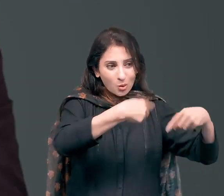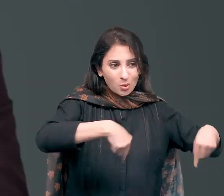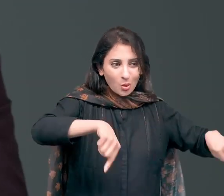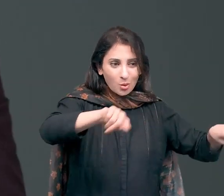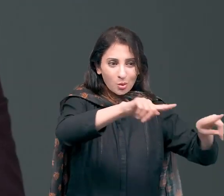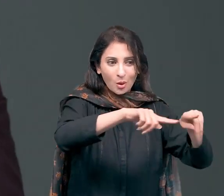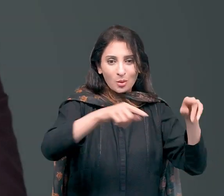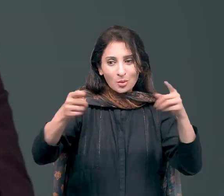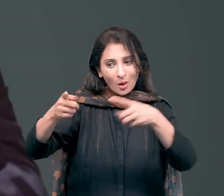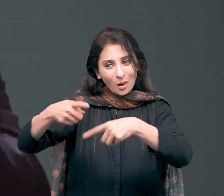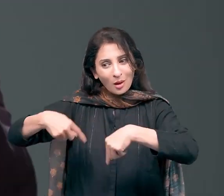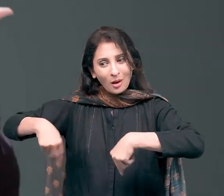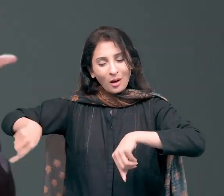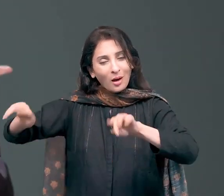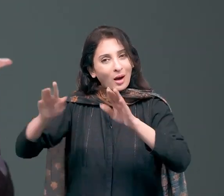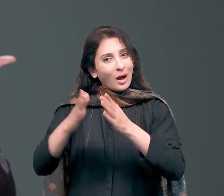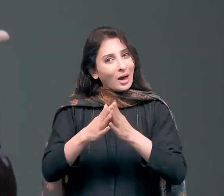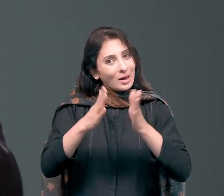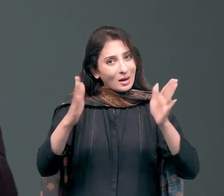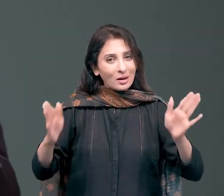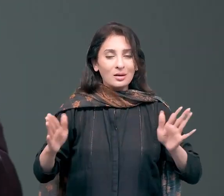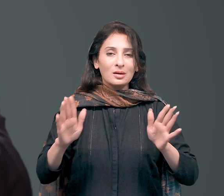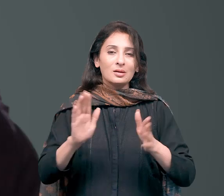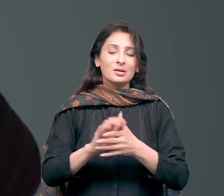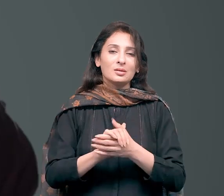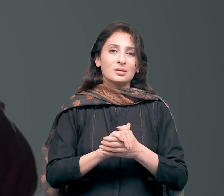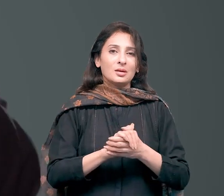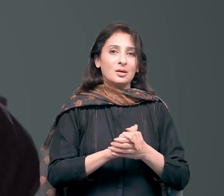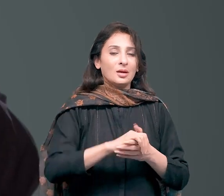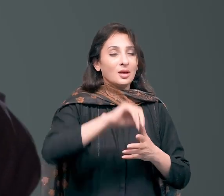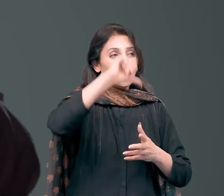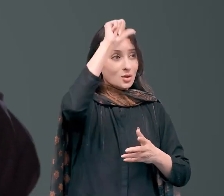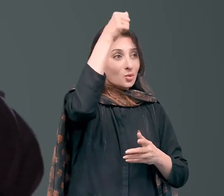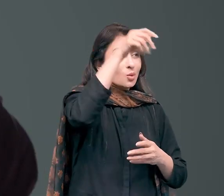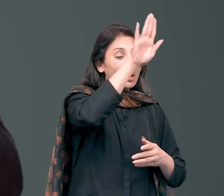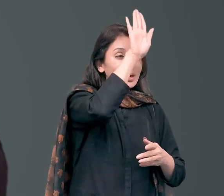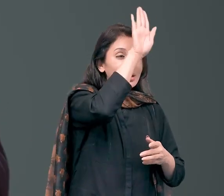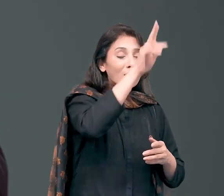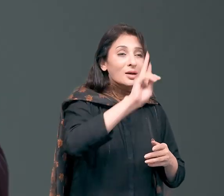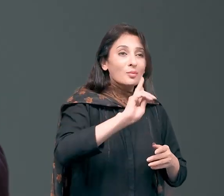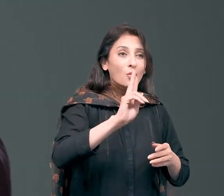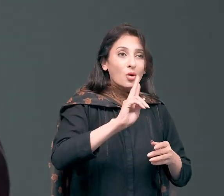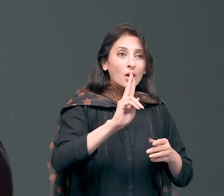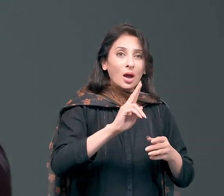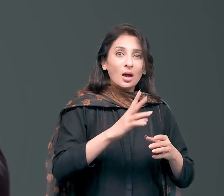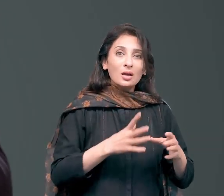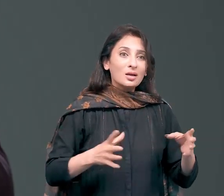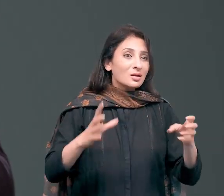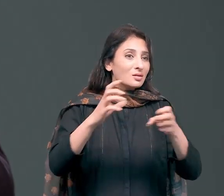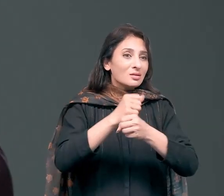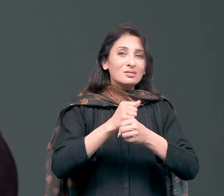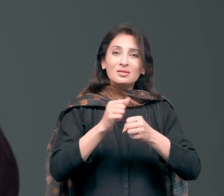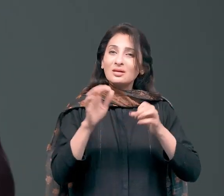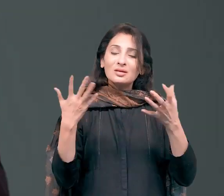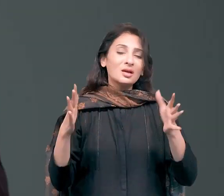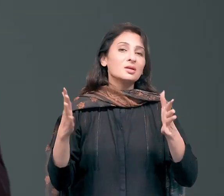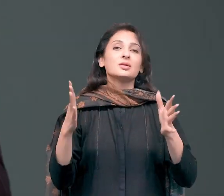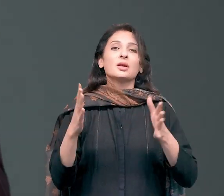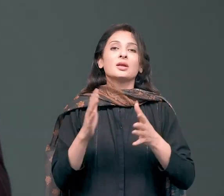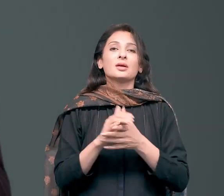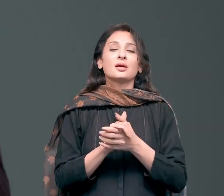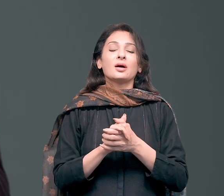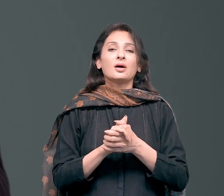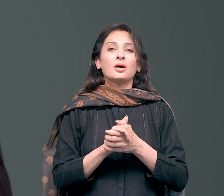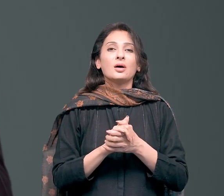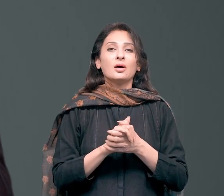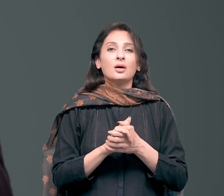کام نہیں کرنا چاہ پائیں۔ اسی طرح جواہر لال نہرو نے کہا یہ تو جو فیڈریشن ہے یہ نہیں چلے گا، یونٹری فارم آف گورنمنٹ